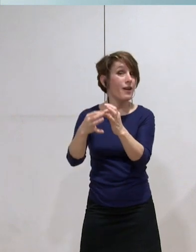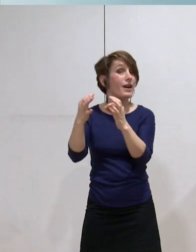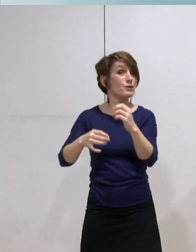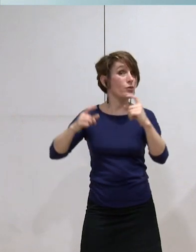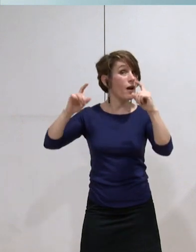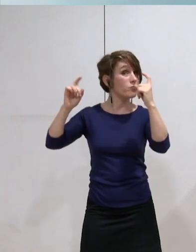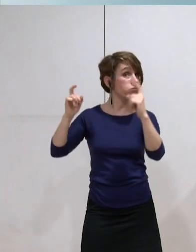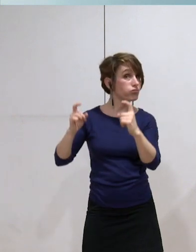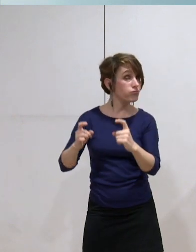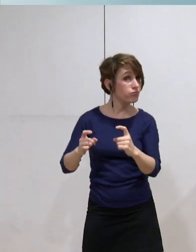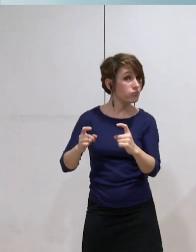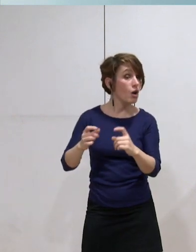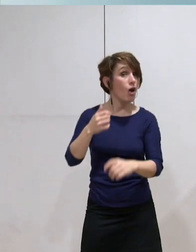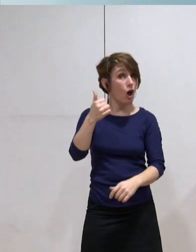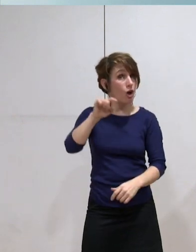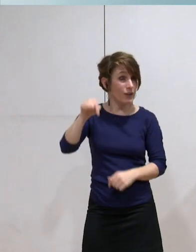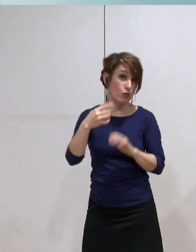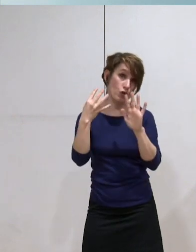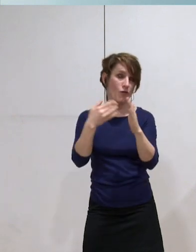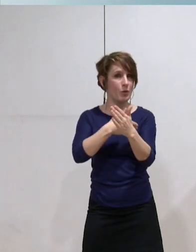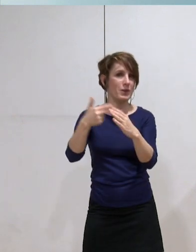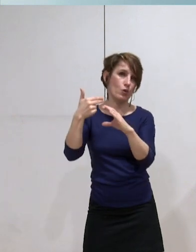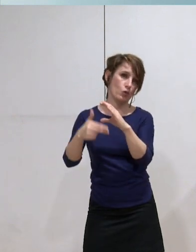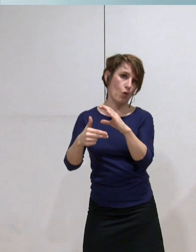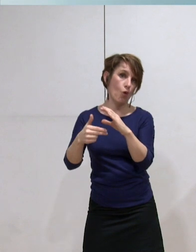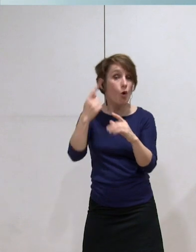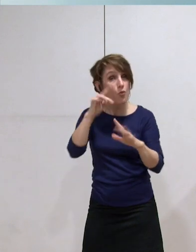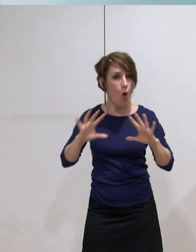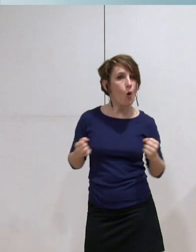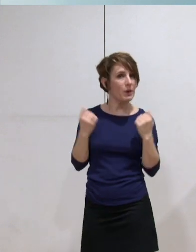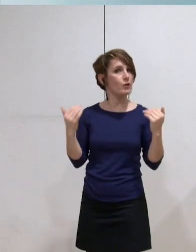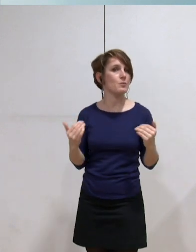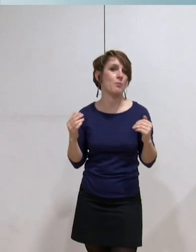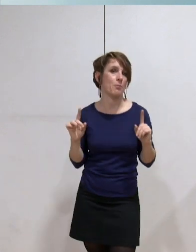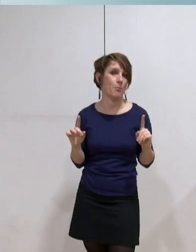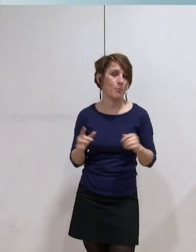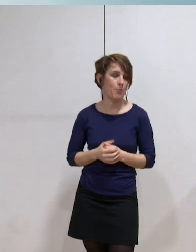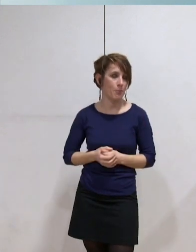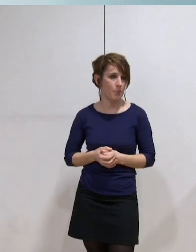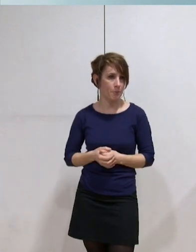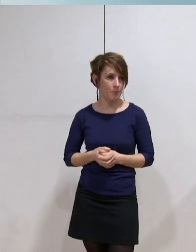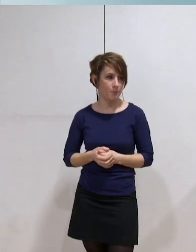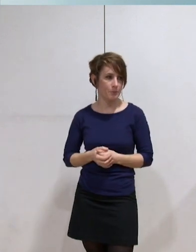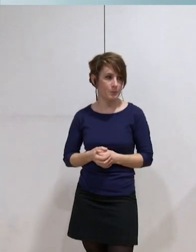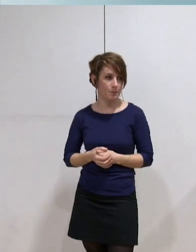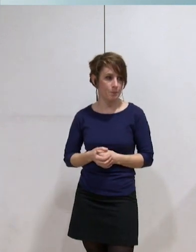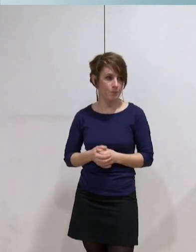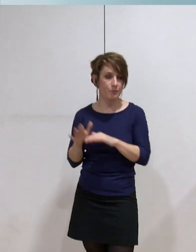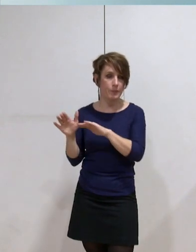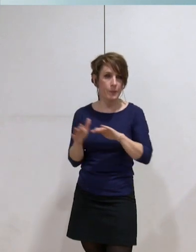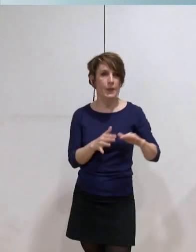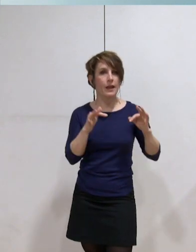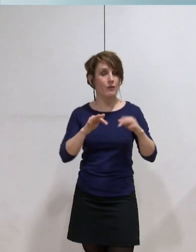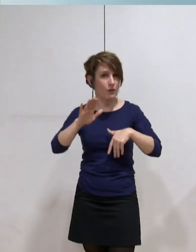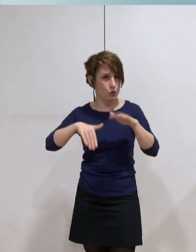baisse de 1,9 millions d'euros à périmètre constant en fonctionnement